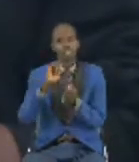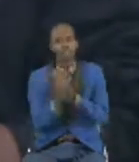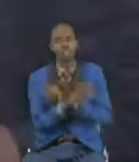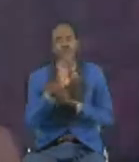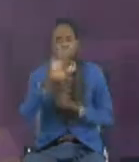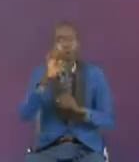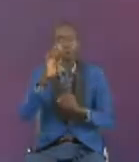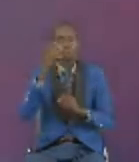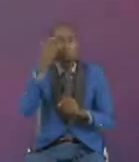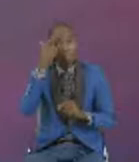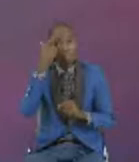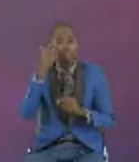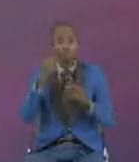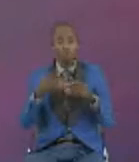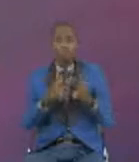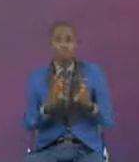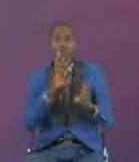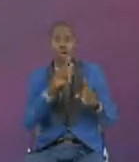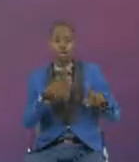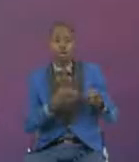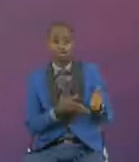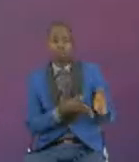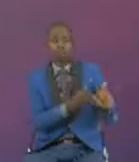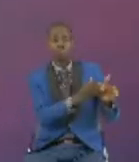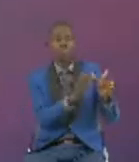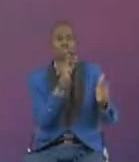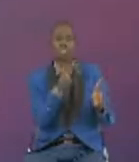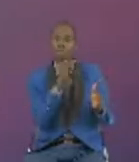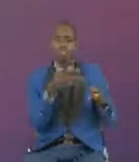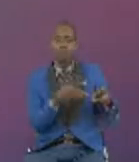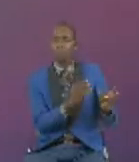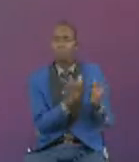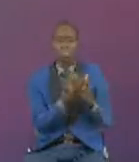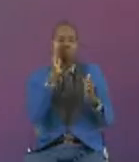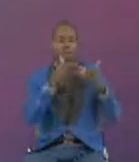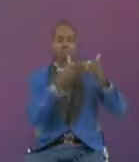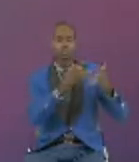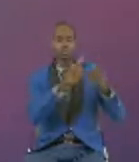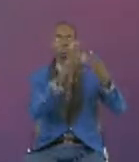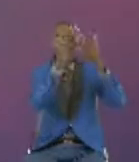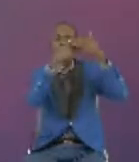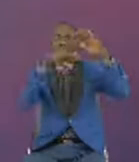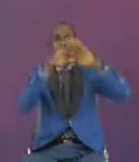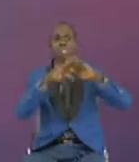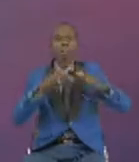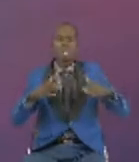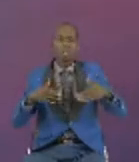pensée. La manière dont vous vivez n'est pas bonne, qui conduira au bonheur